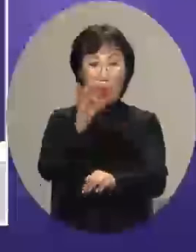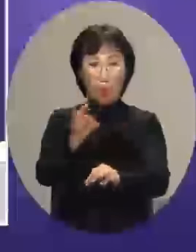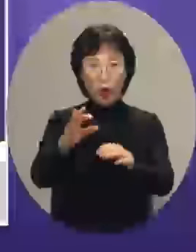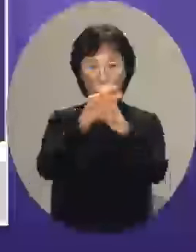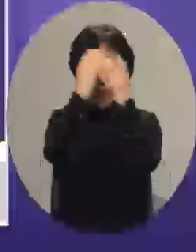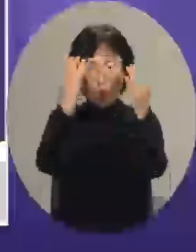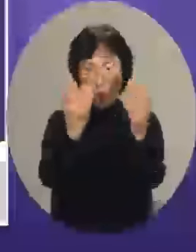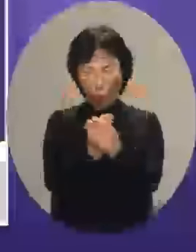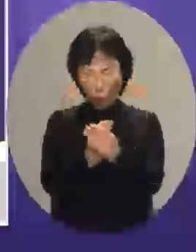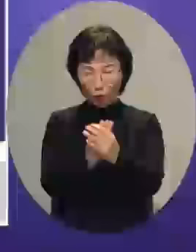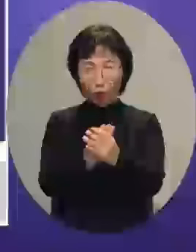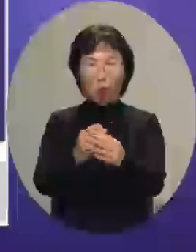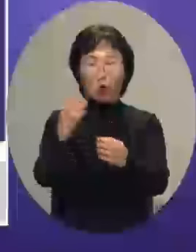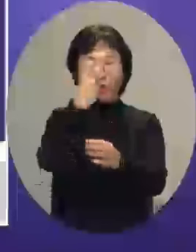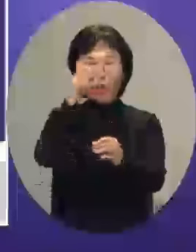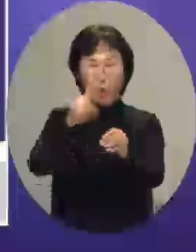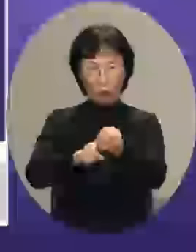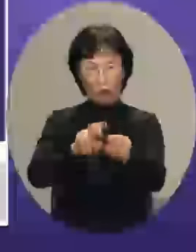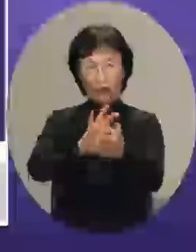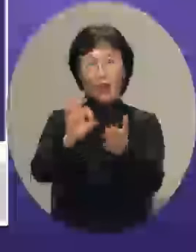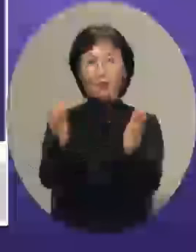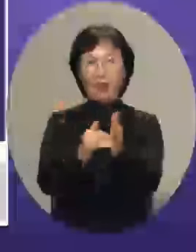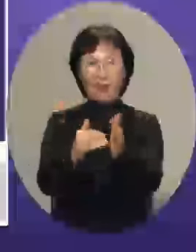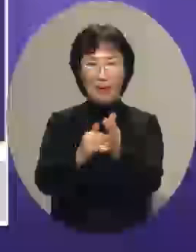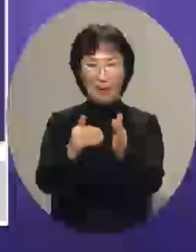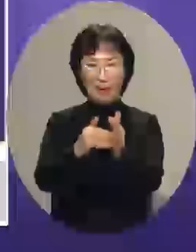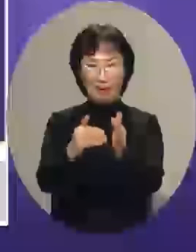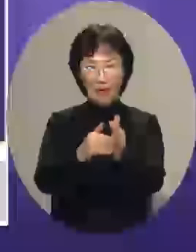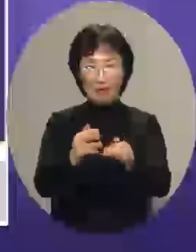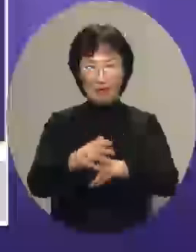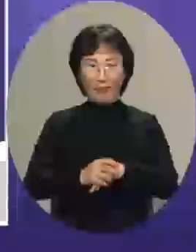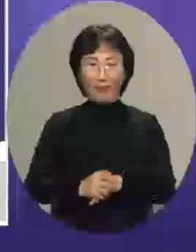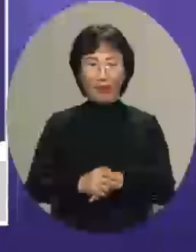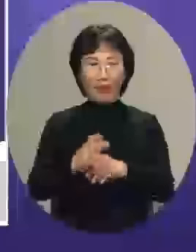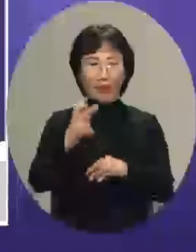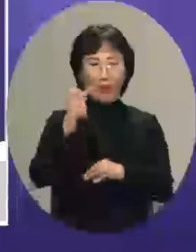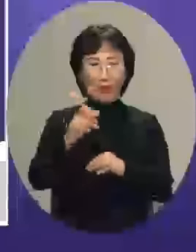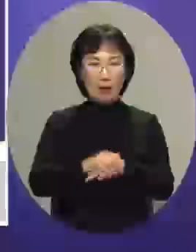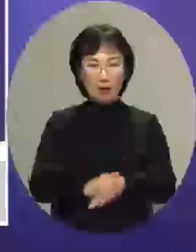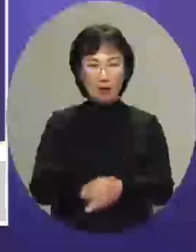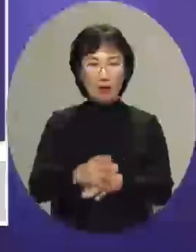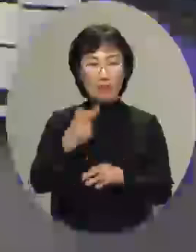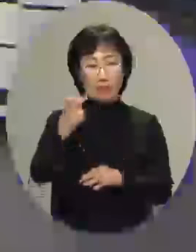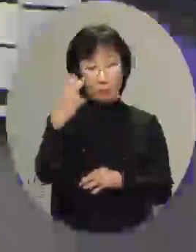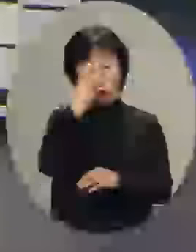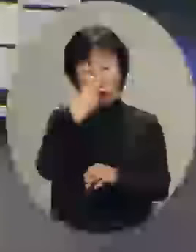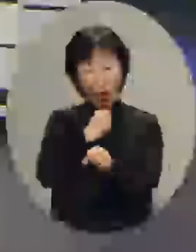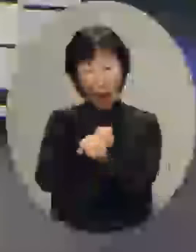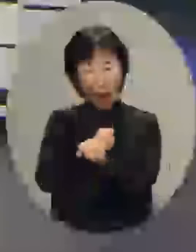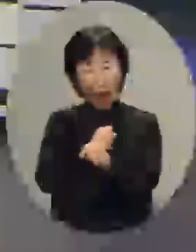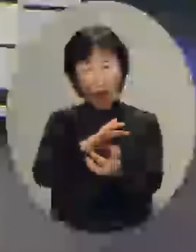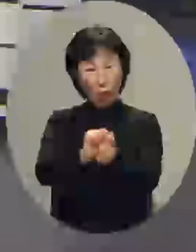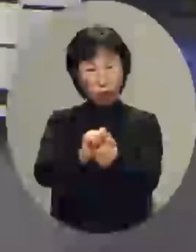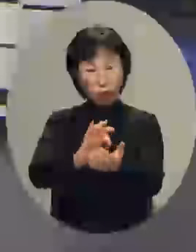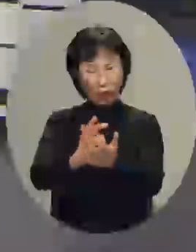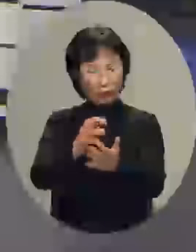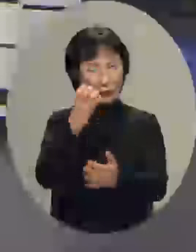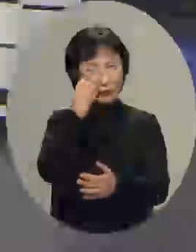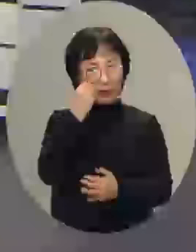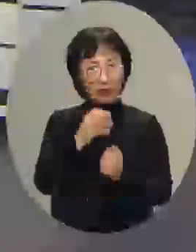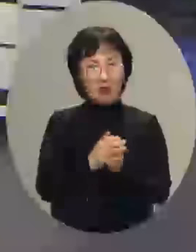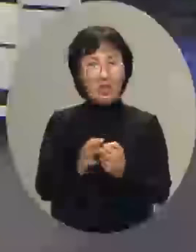수사비 용돈만 썼고요. 아니 그러면 어떻게 그러나 12월 달에 한 달에 그렇게 몰았을 수가 있냐고. 12월 달은 수사 안 하나요? 12월 달에만 수사합니까?